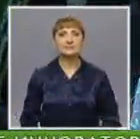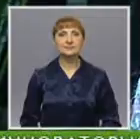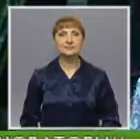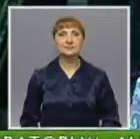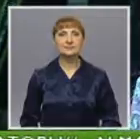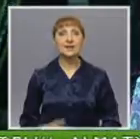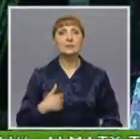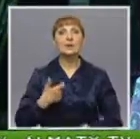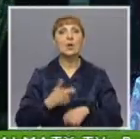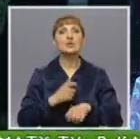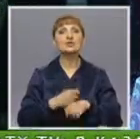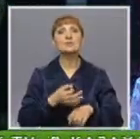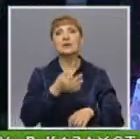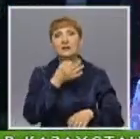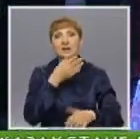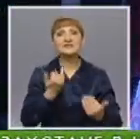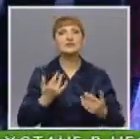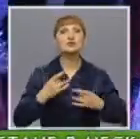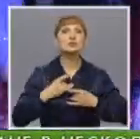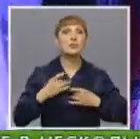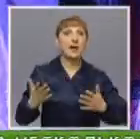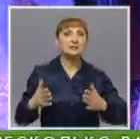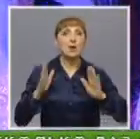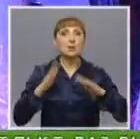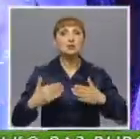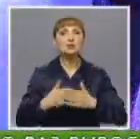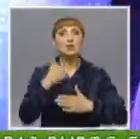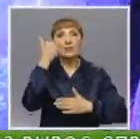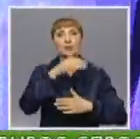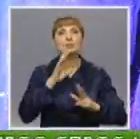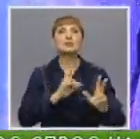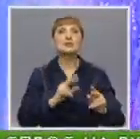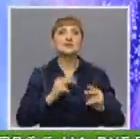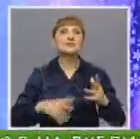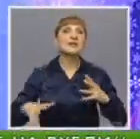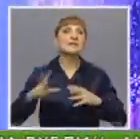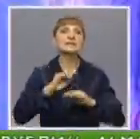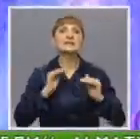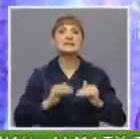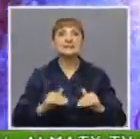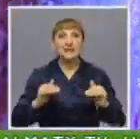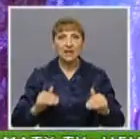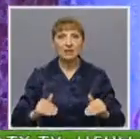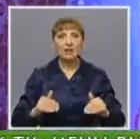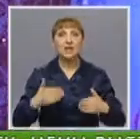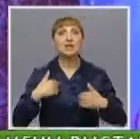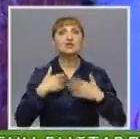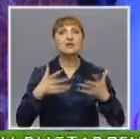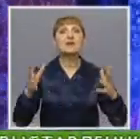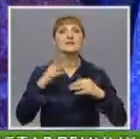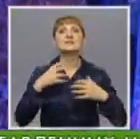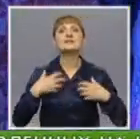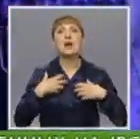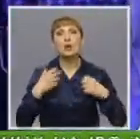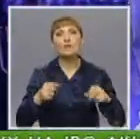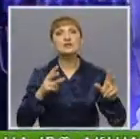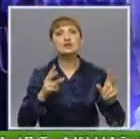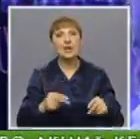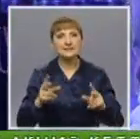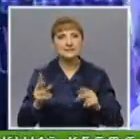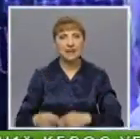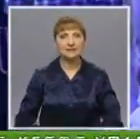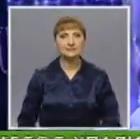Мне очень понравился сегодняшний праздник. Пусть Новый год будет счастливым для всех детей нашей страны. Я желаю всем здоровья и счастья.